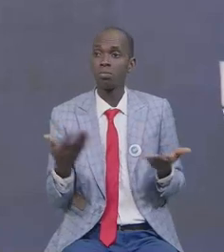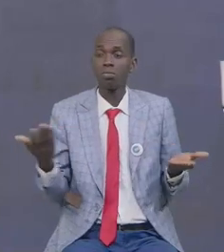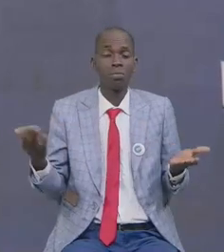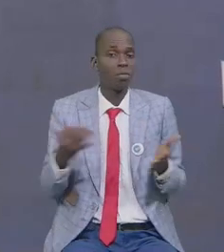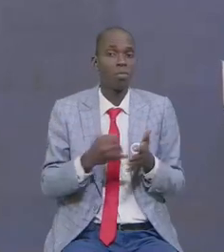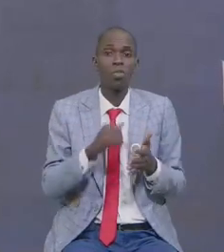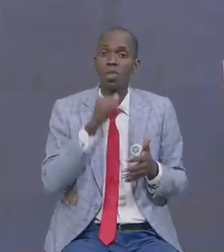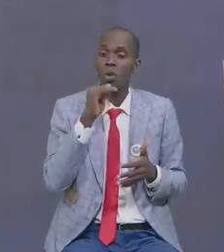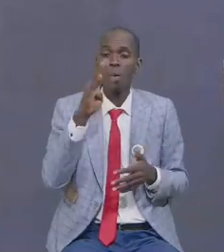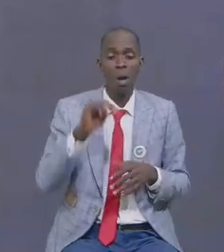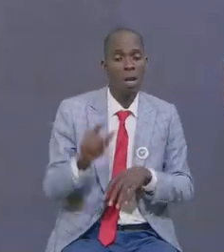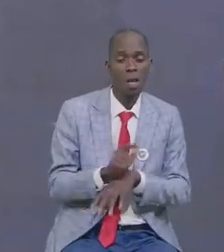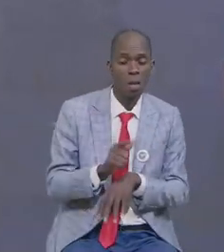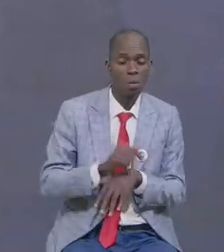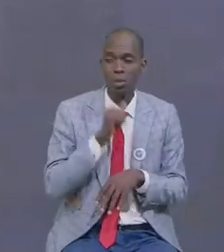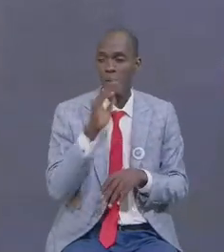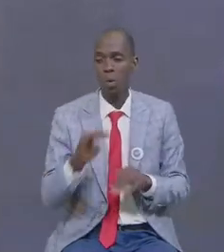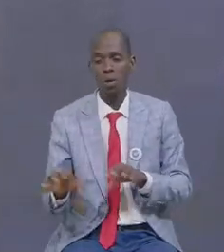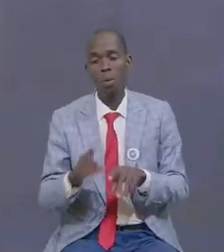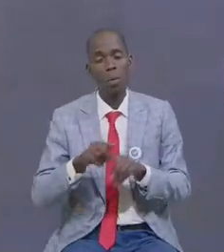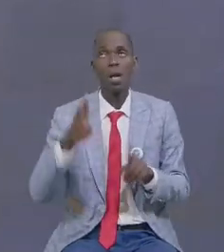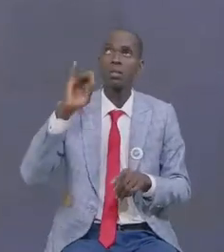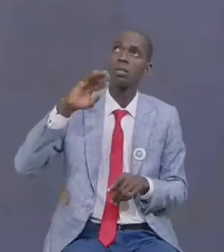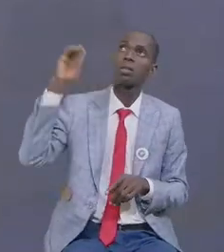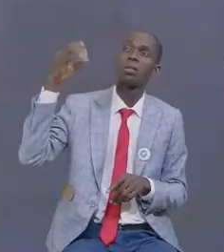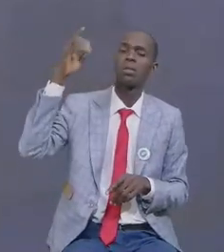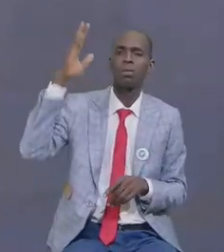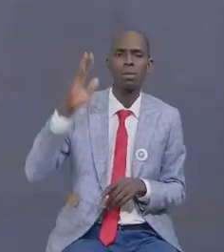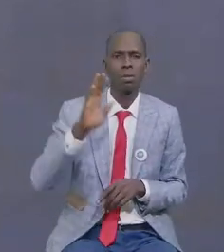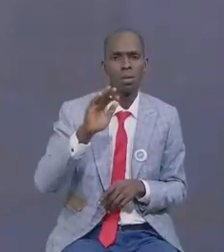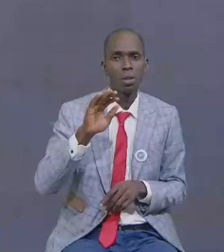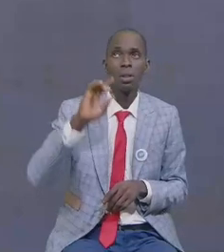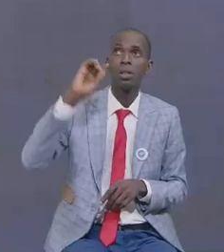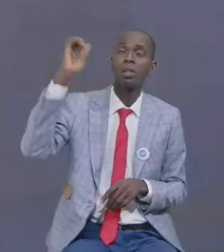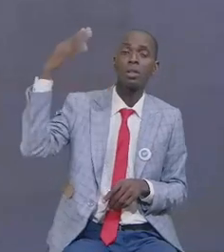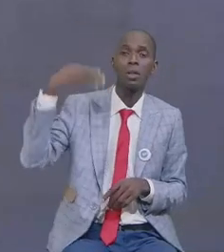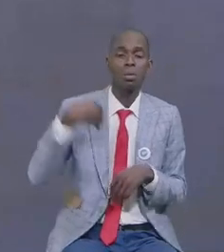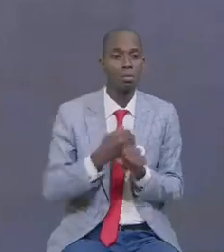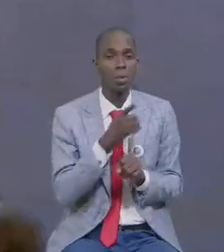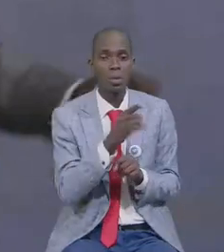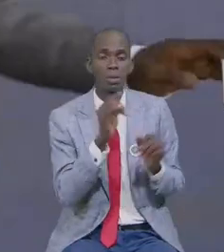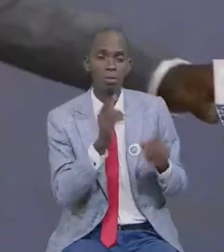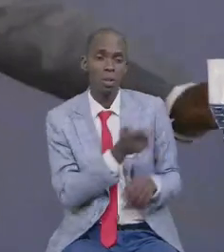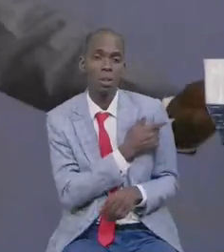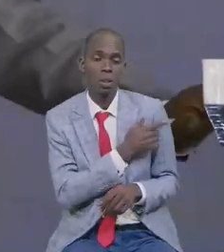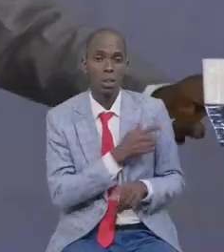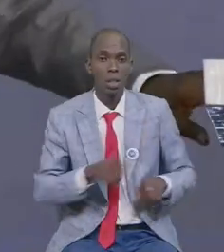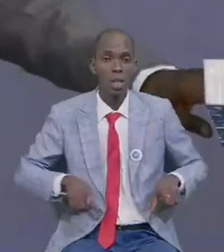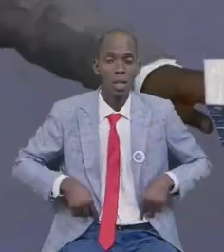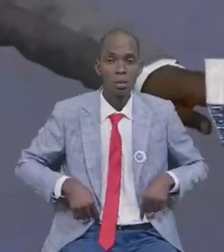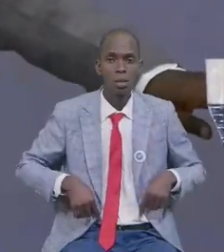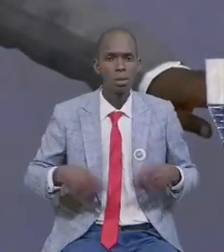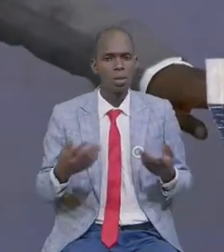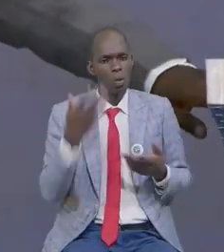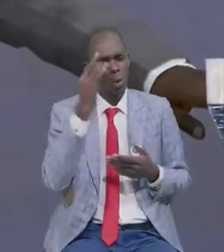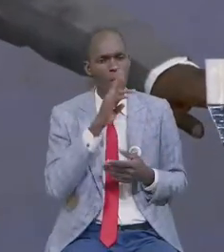les œuvres, ce n'est pas les activités, ce n'est pas la grâce de Dieu. Hein? La grâce le rend oisif. Pourquoi est-ce que tu es si oisif